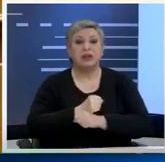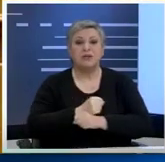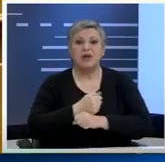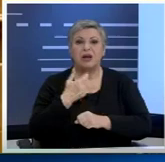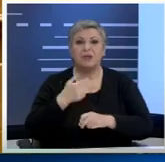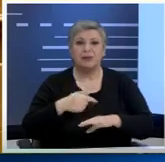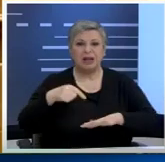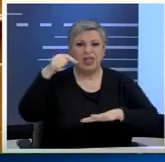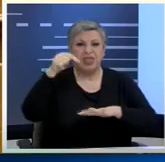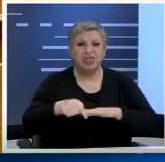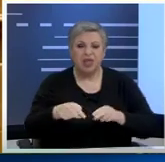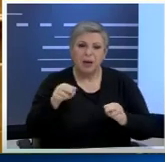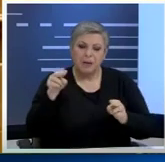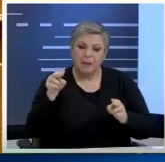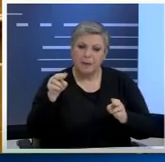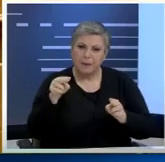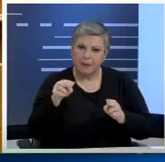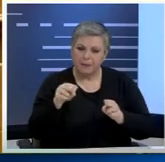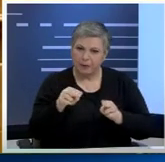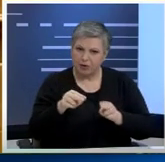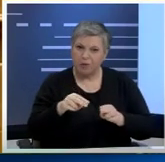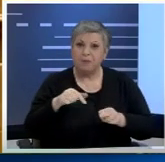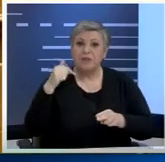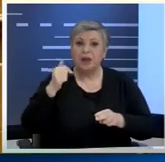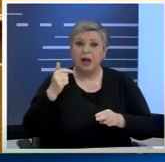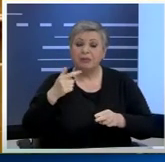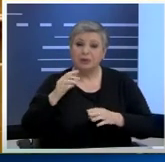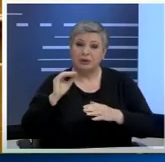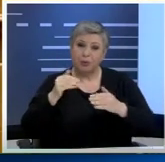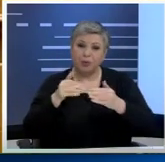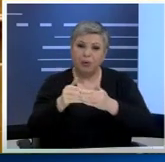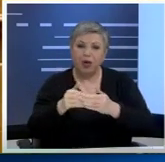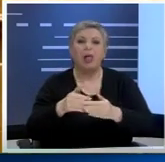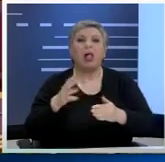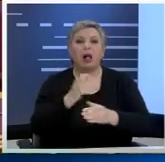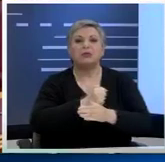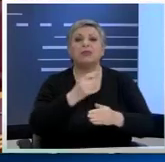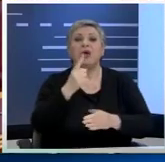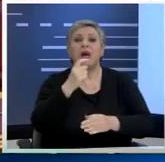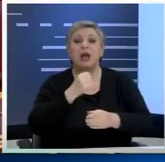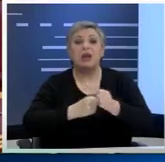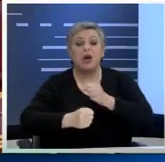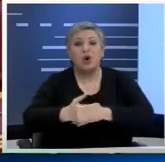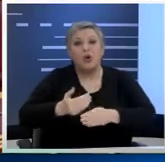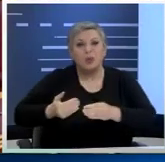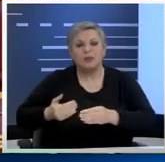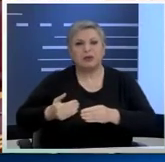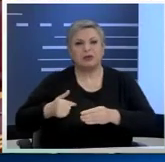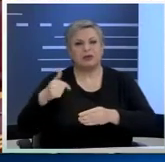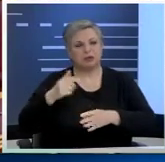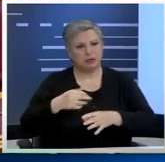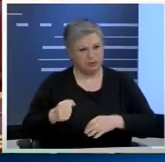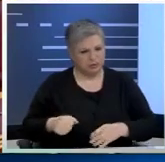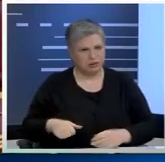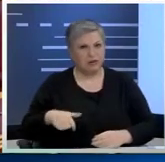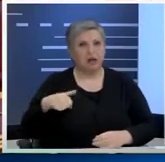το 2017, ένα χρόνο πριν του αναμενόμενου. Τέταρτον, η οικονομία ξεκίνησε να ανακάμπτει για